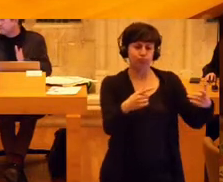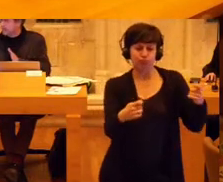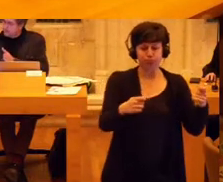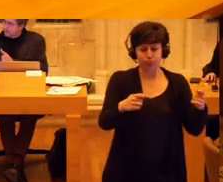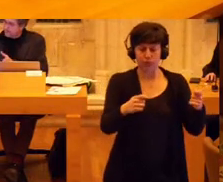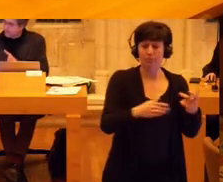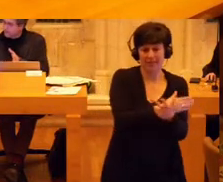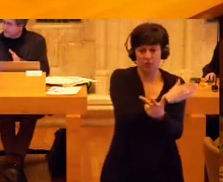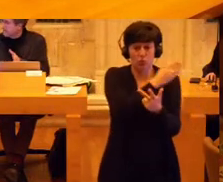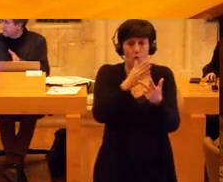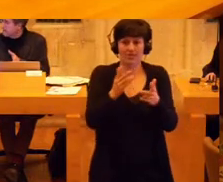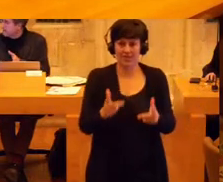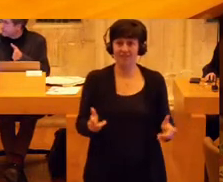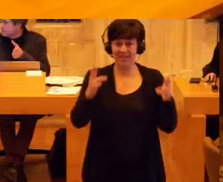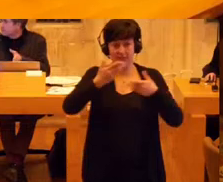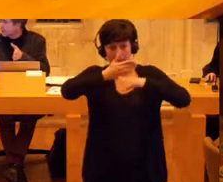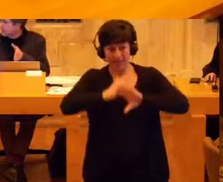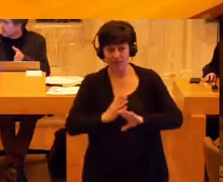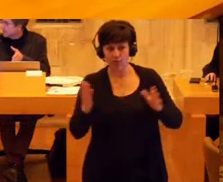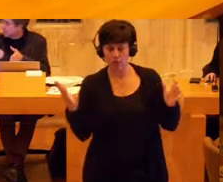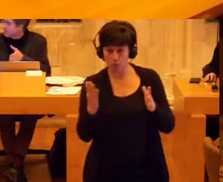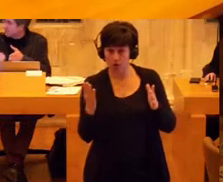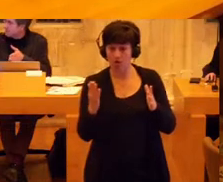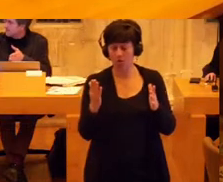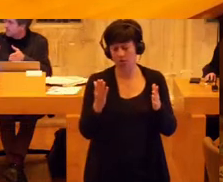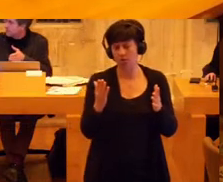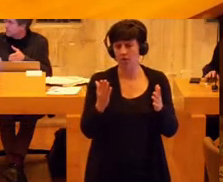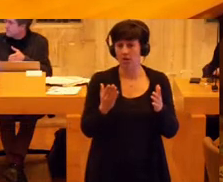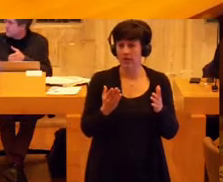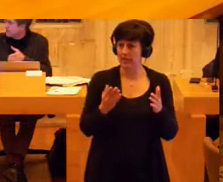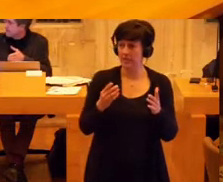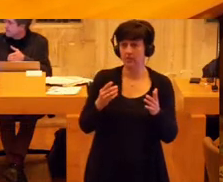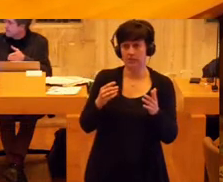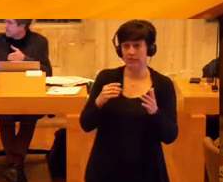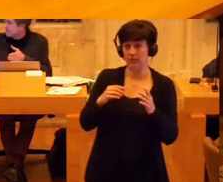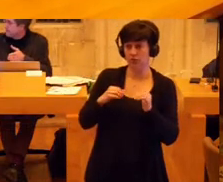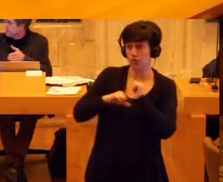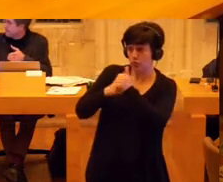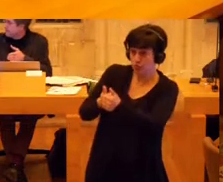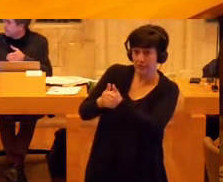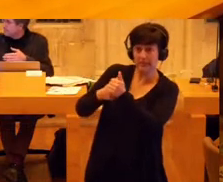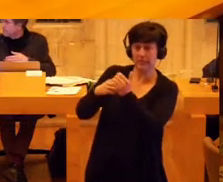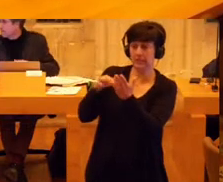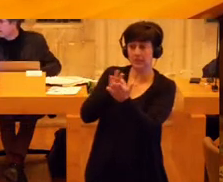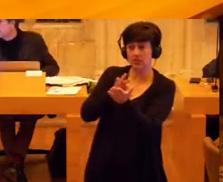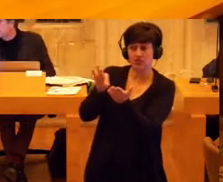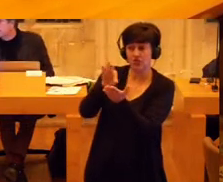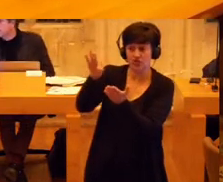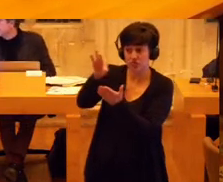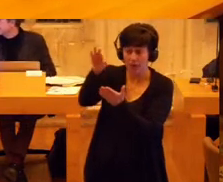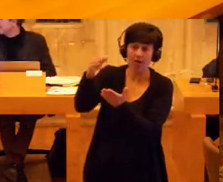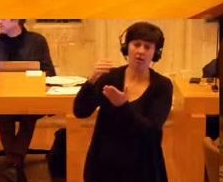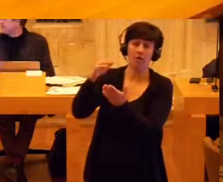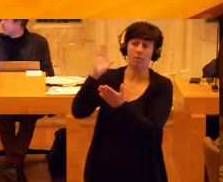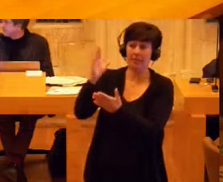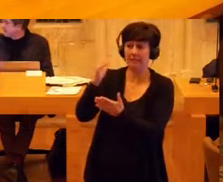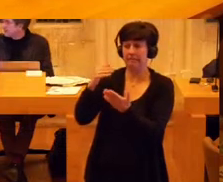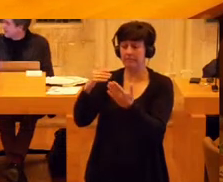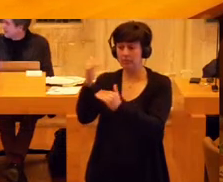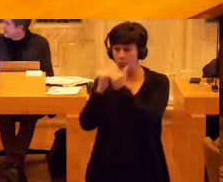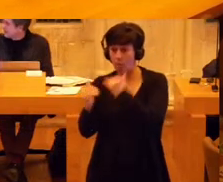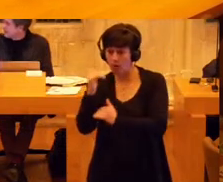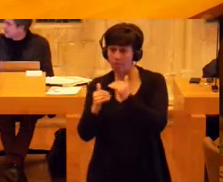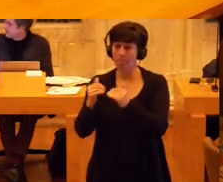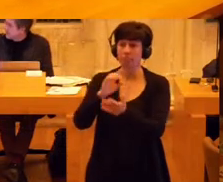troisième phase, ce qui avait guidé aussi notre schéma directeur sur le site Jacquard, l'ouverture du centre